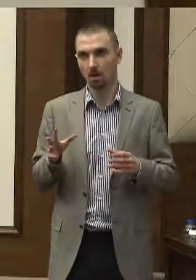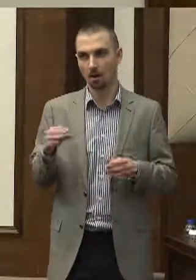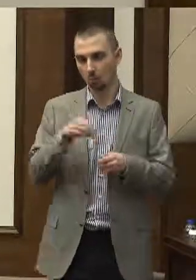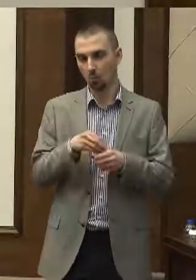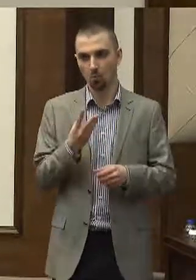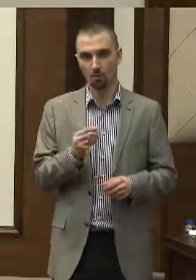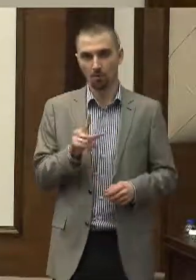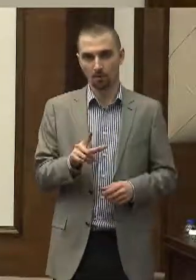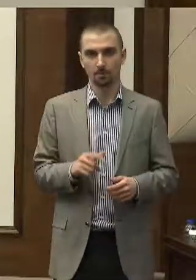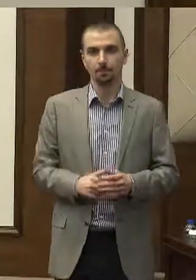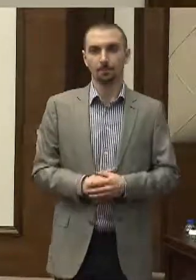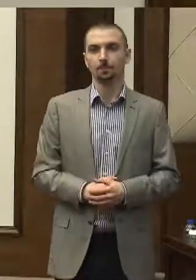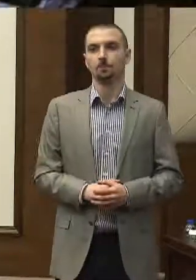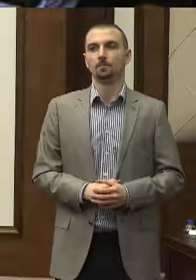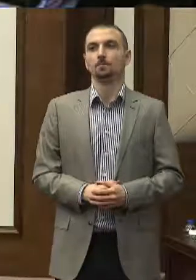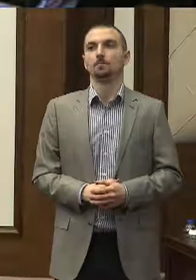tensiplerinize arz ederim.